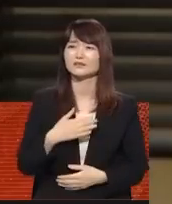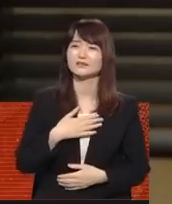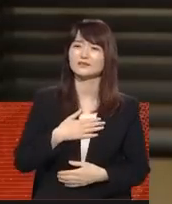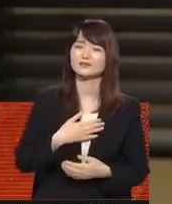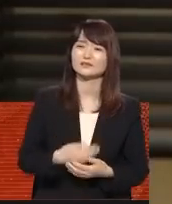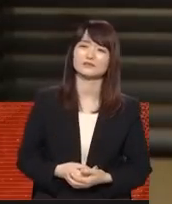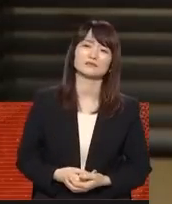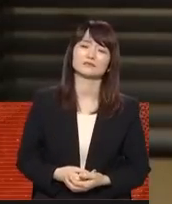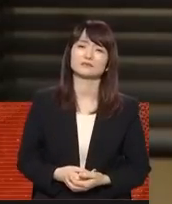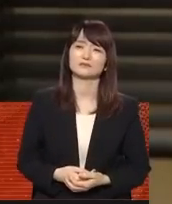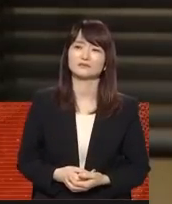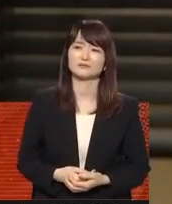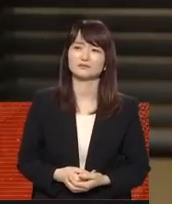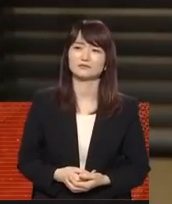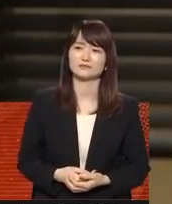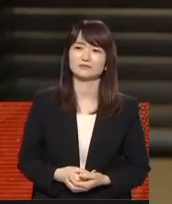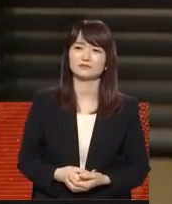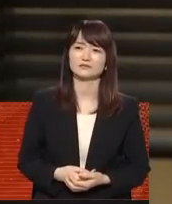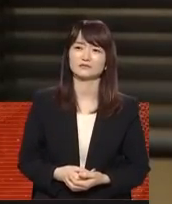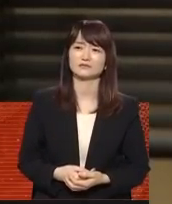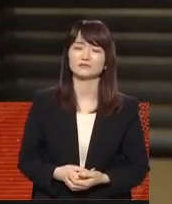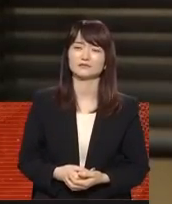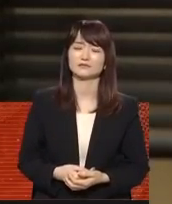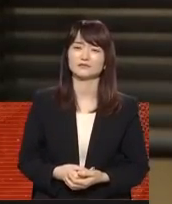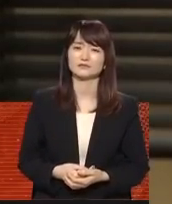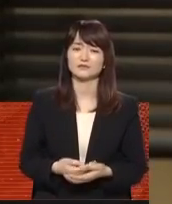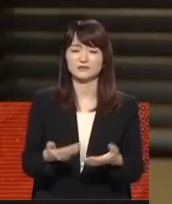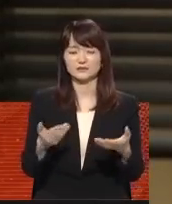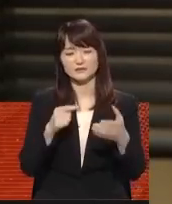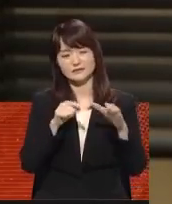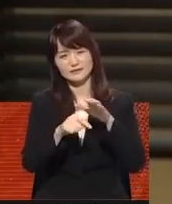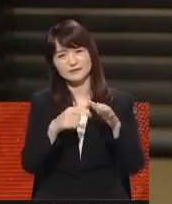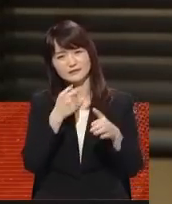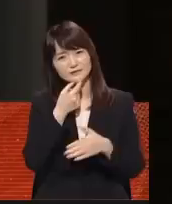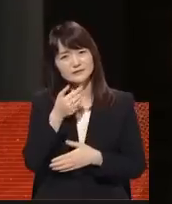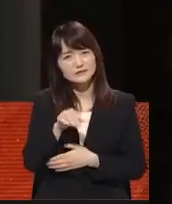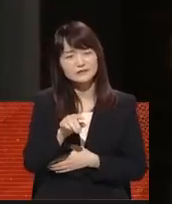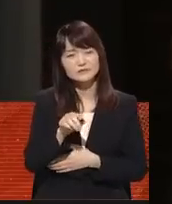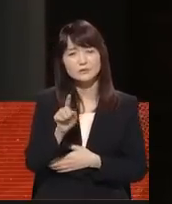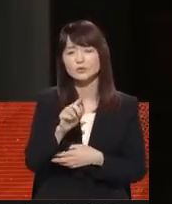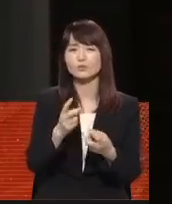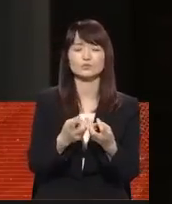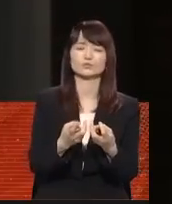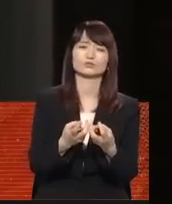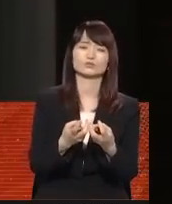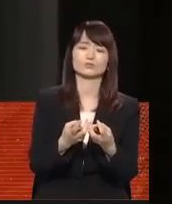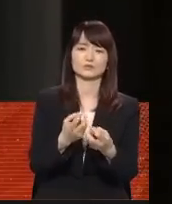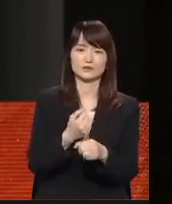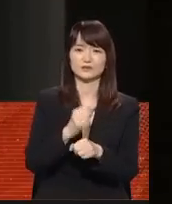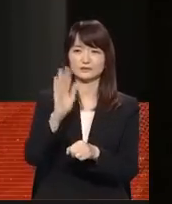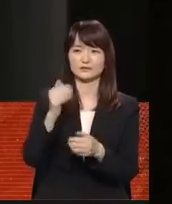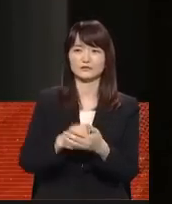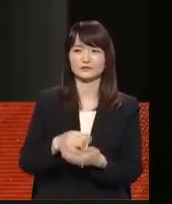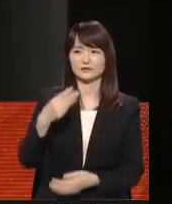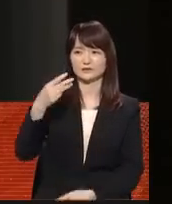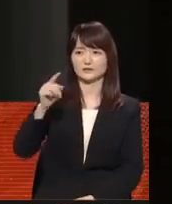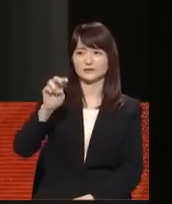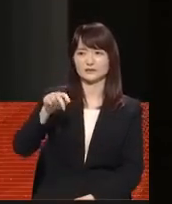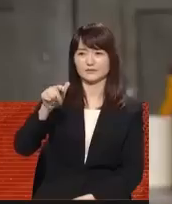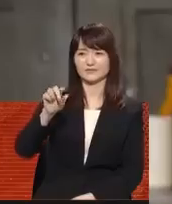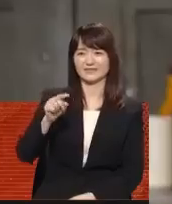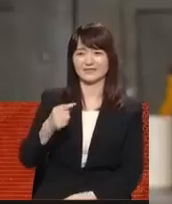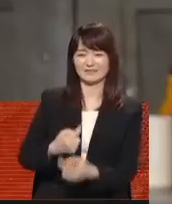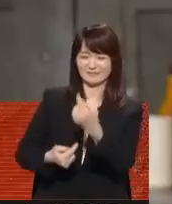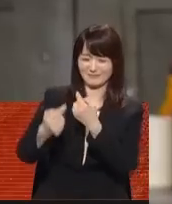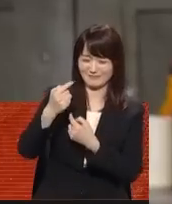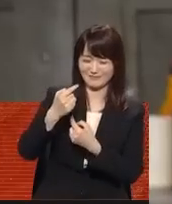나오고 싫긴 한데 해야죠 우리 팀장님은 탐정이시잖아요 감정 사모가 지금 안 들어오기 때문에